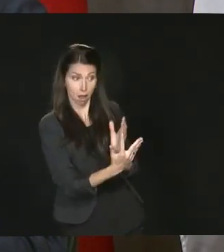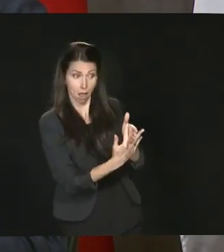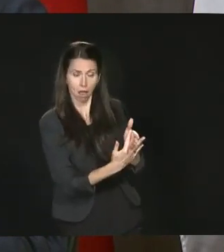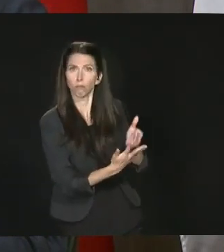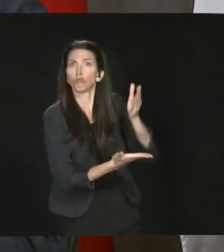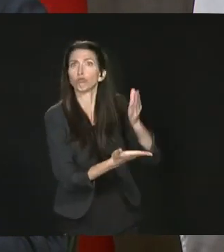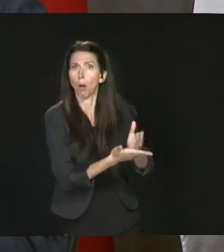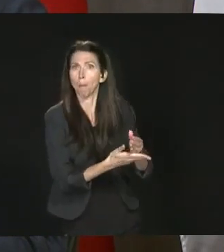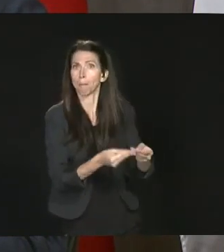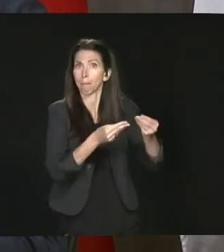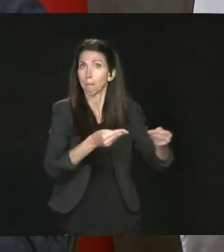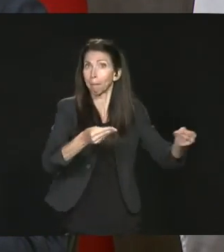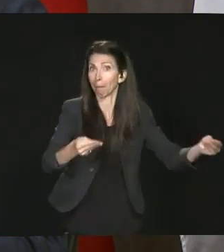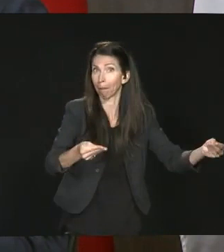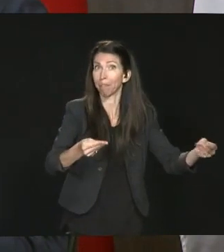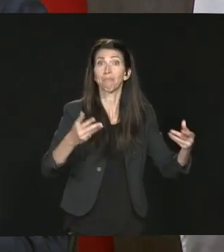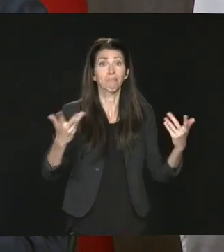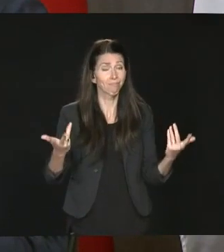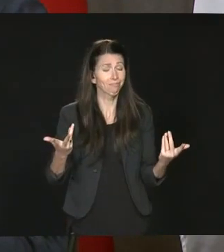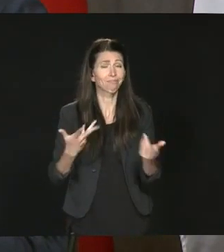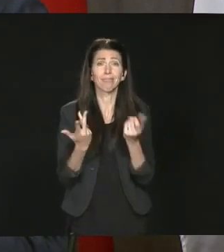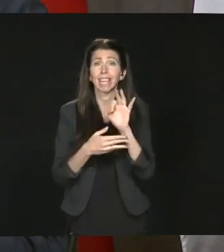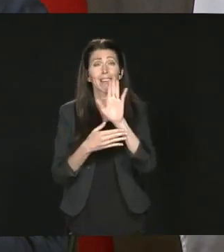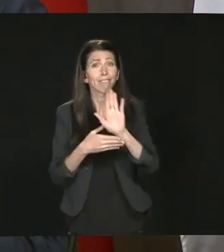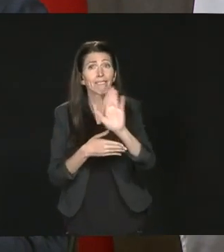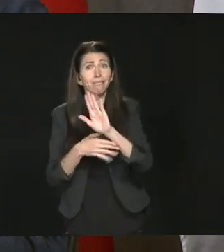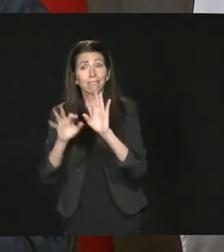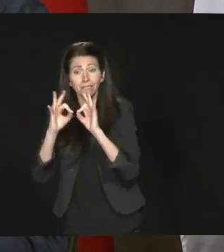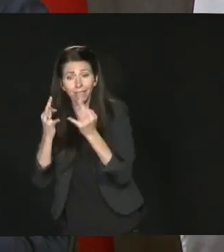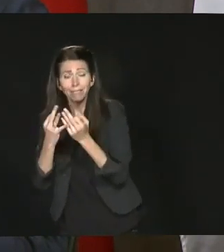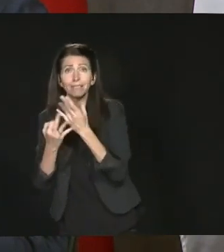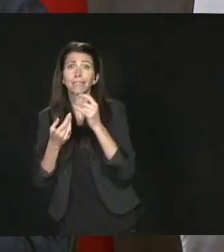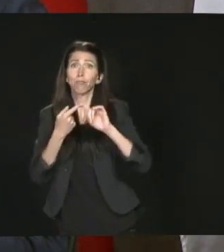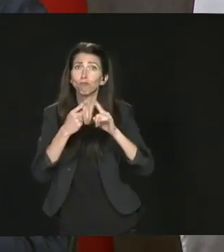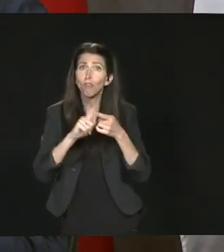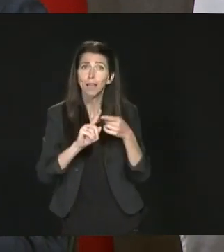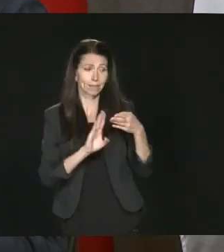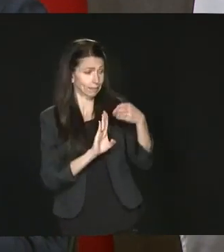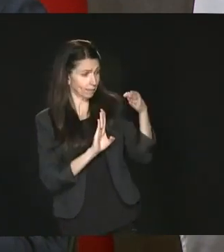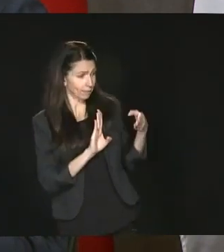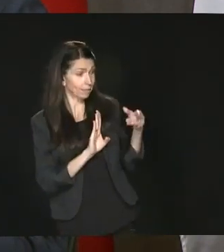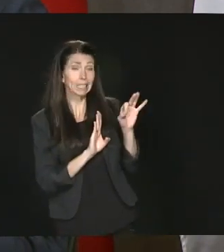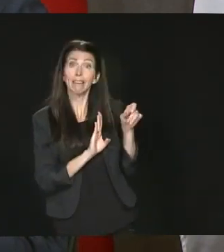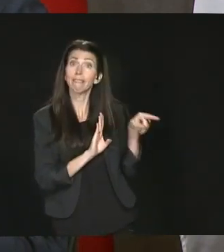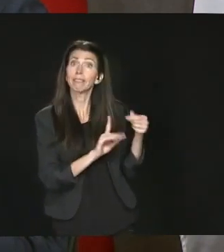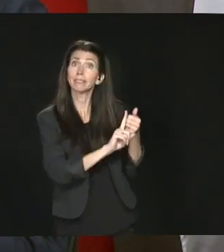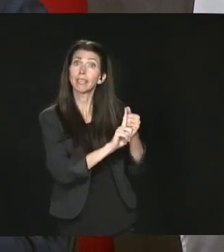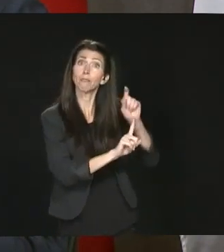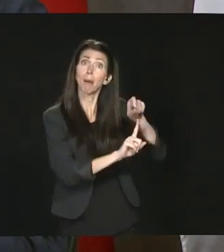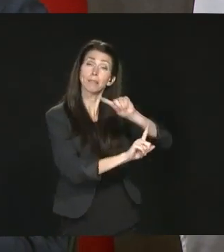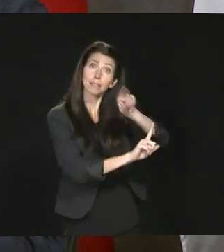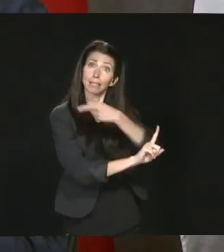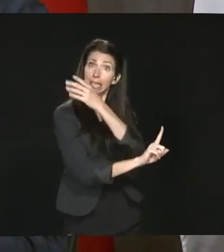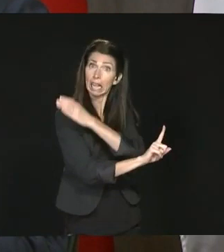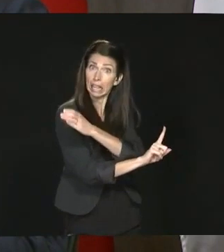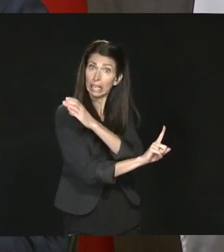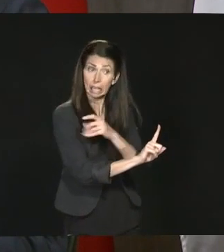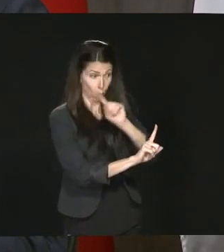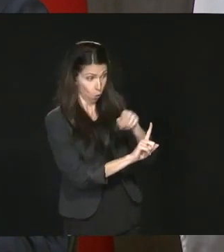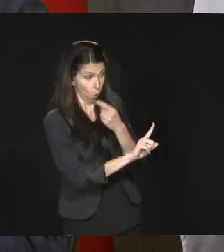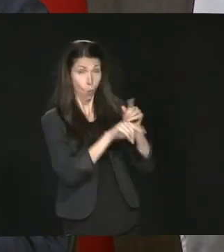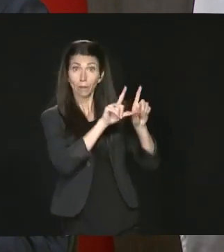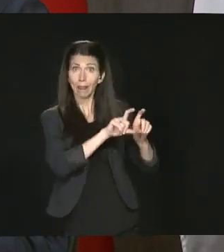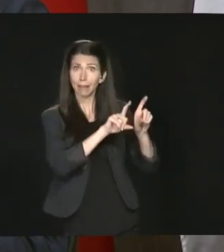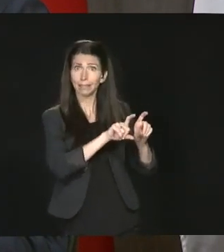nos collègues qui subissent un test, surtout ceux qui obtiennent un résultat positif. Nous ne pouvons pas toujours savoir où